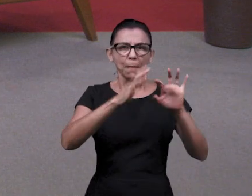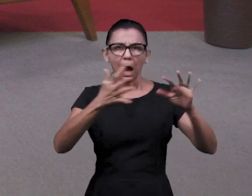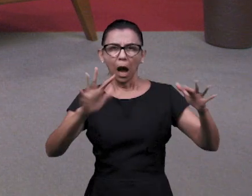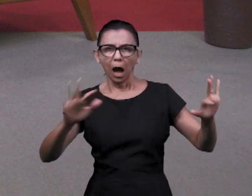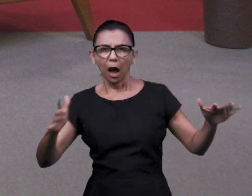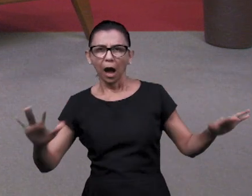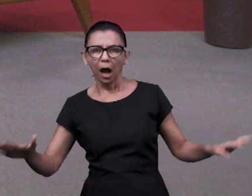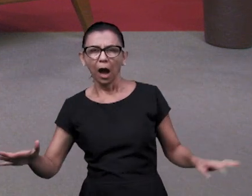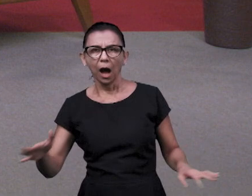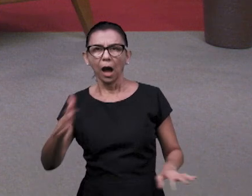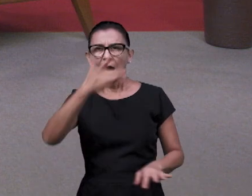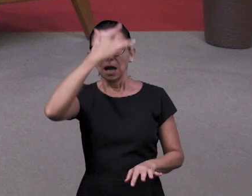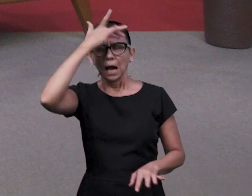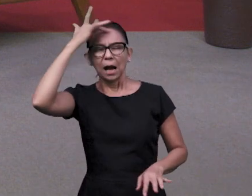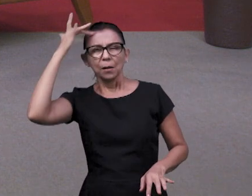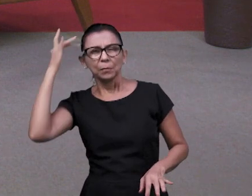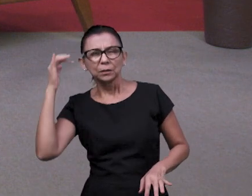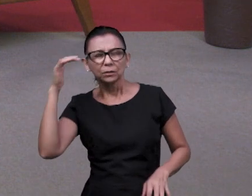train